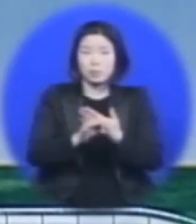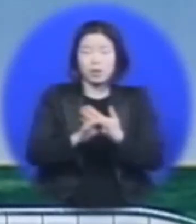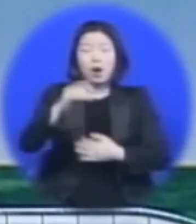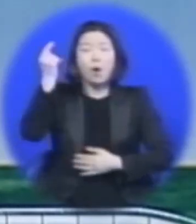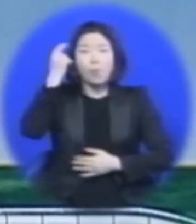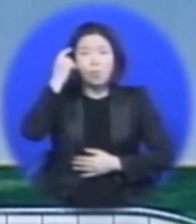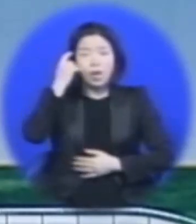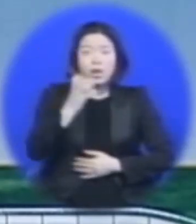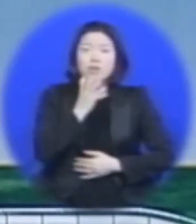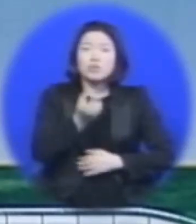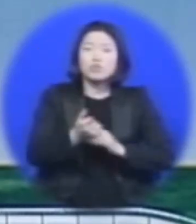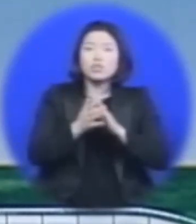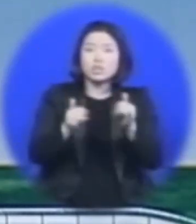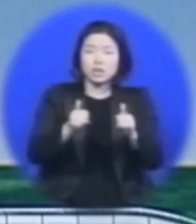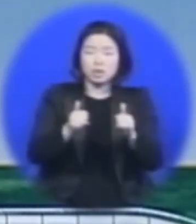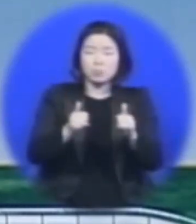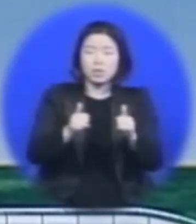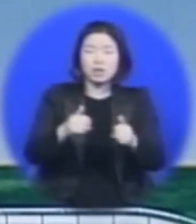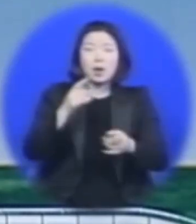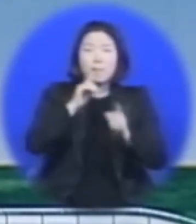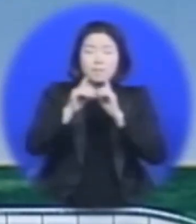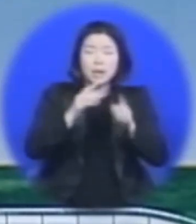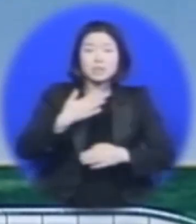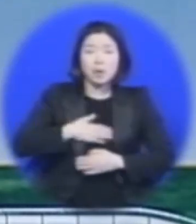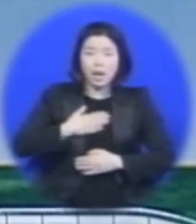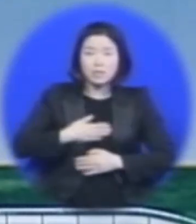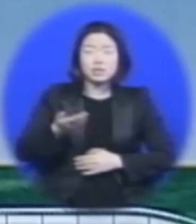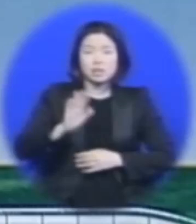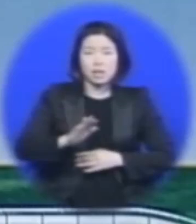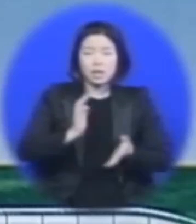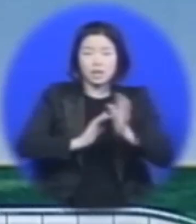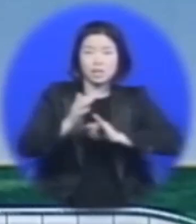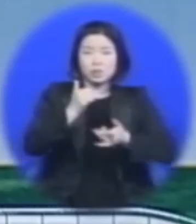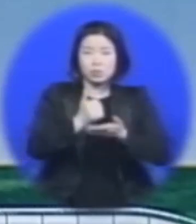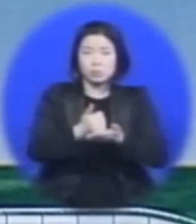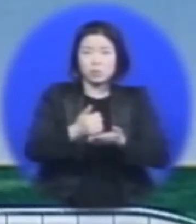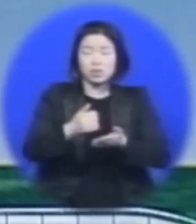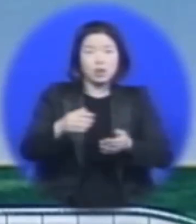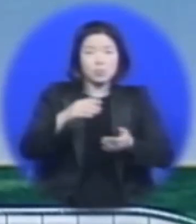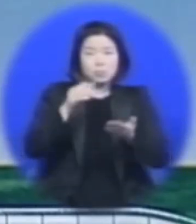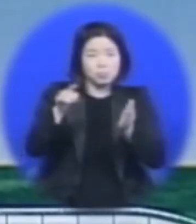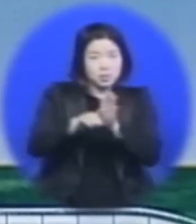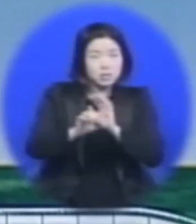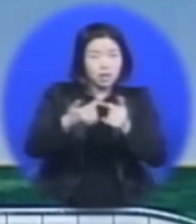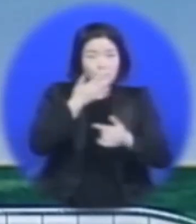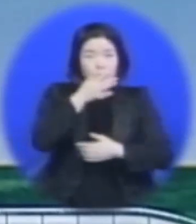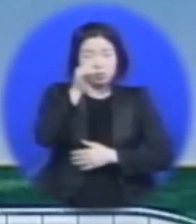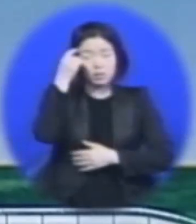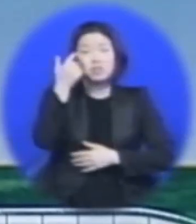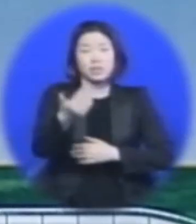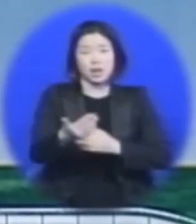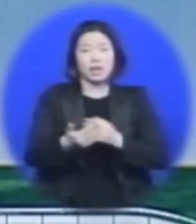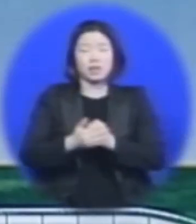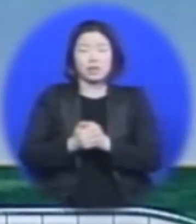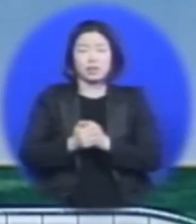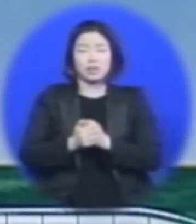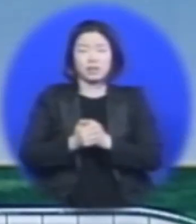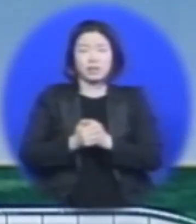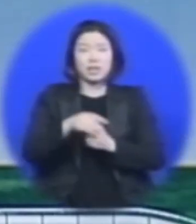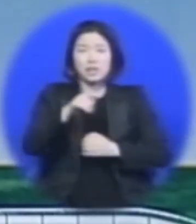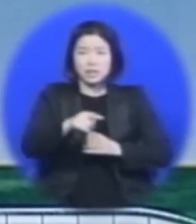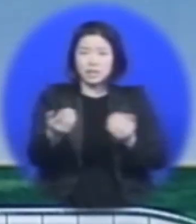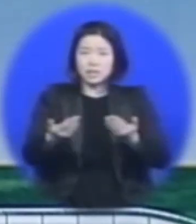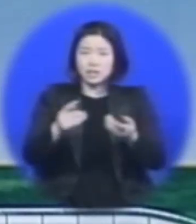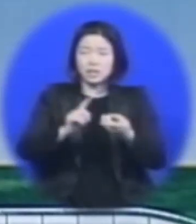인들이 을 있는 인들이 예수님을 안믿을 수 있냐 사도바울은 이일에